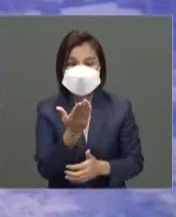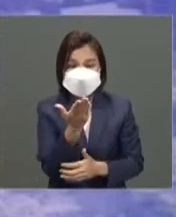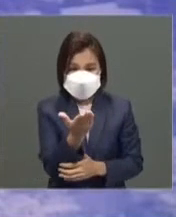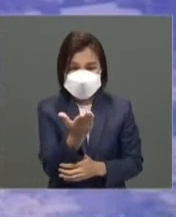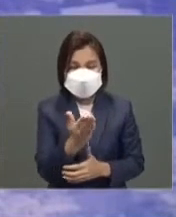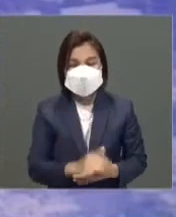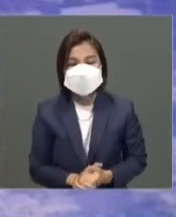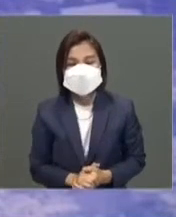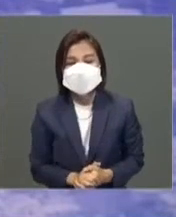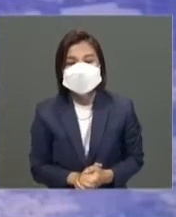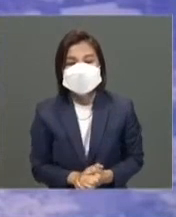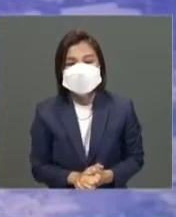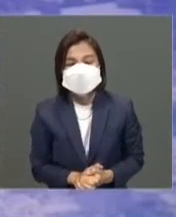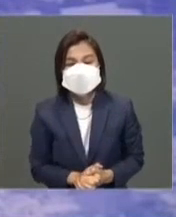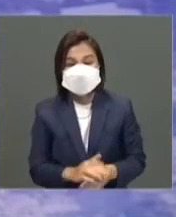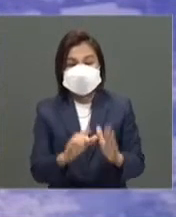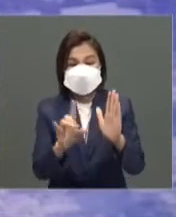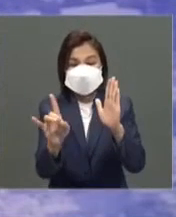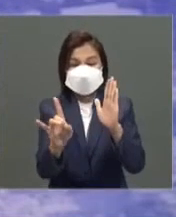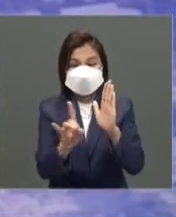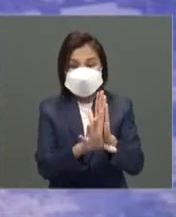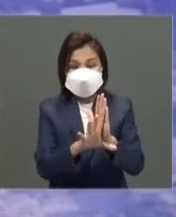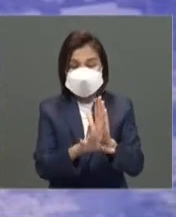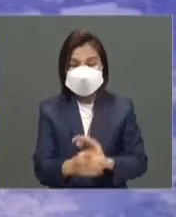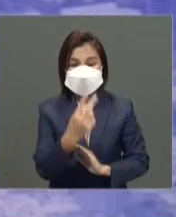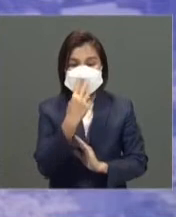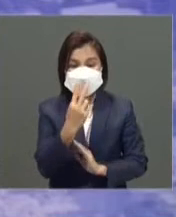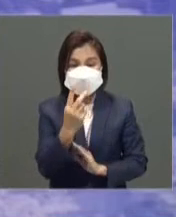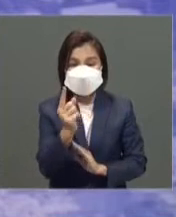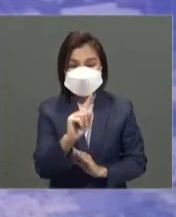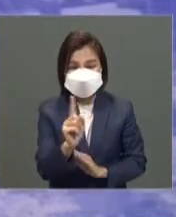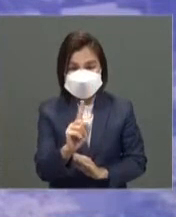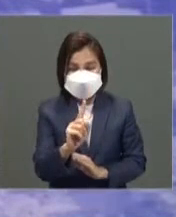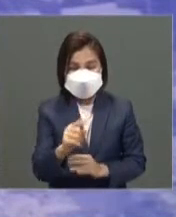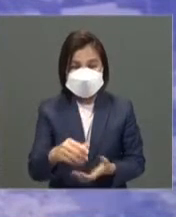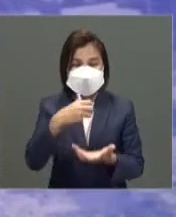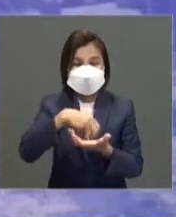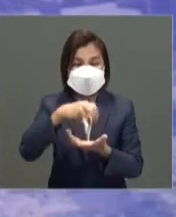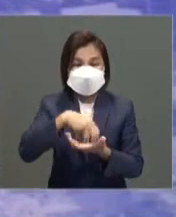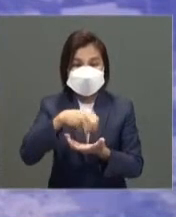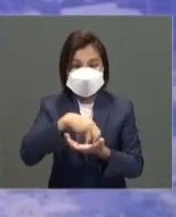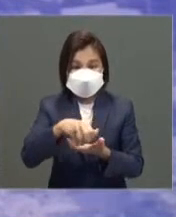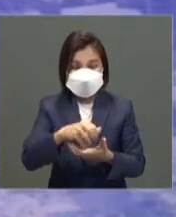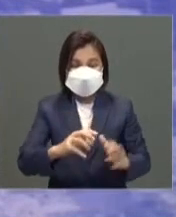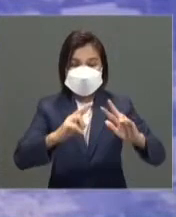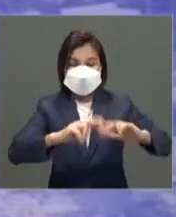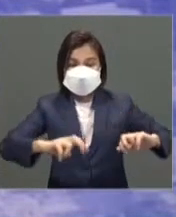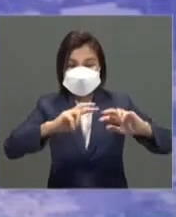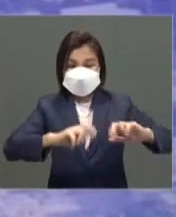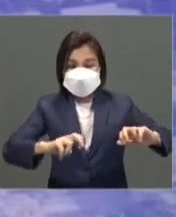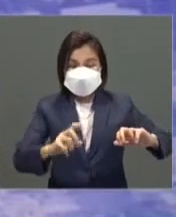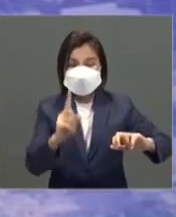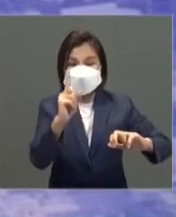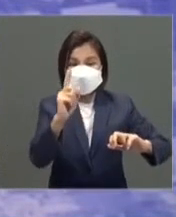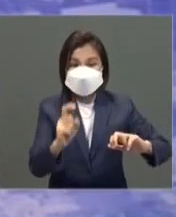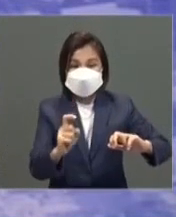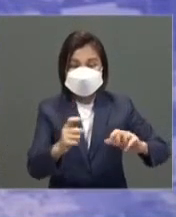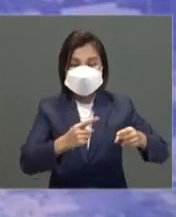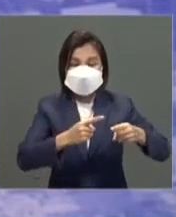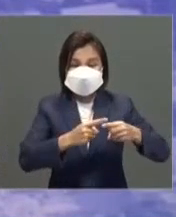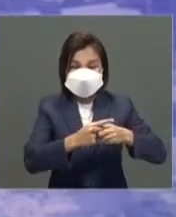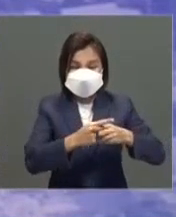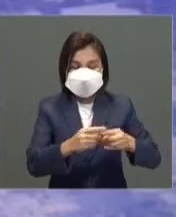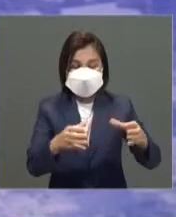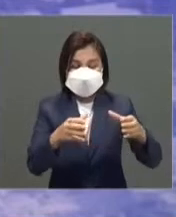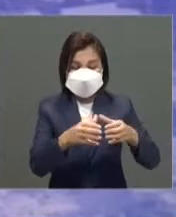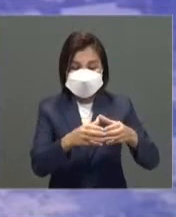นะครับเรื่องสุดท้ายครับมาดูเรื่องของการนำเสนอการวิเคราะห์การเสียชีวิตและการเจ็บป่วยของ2